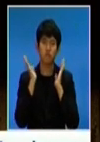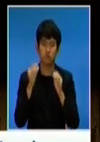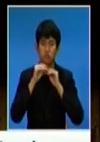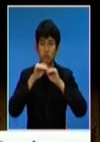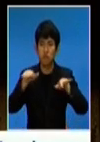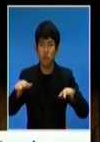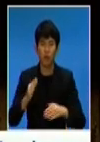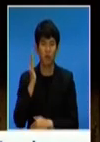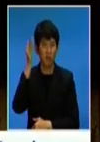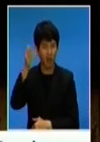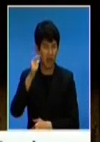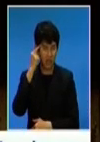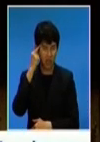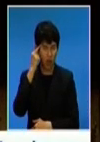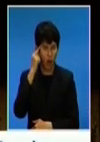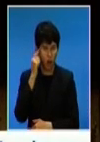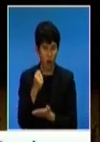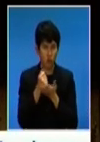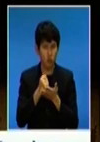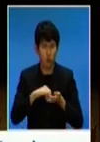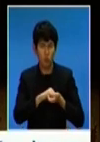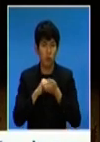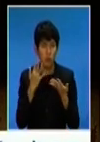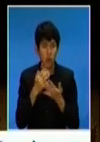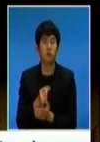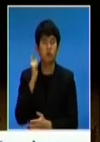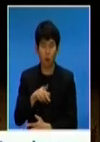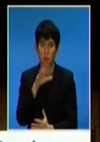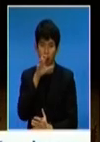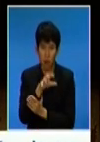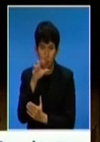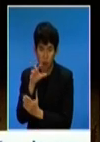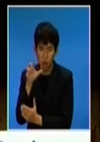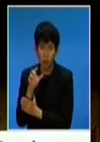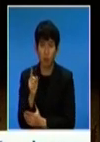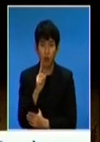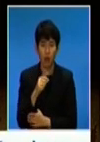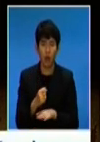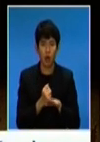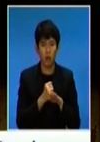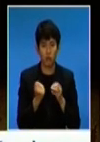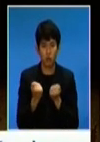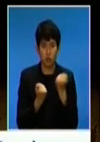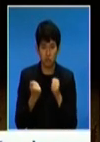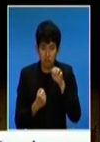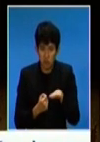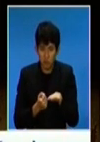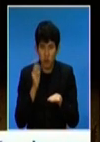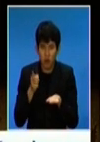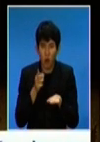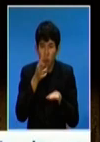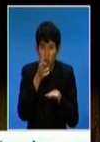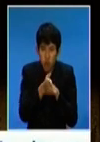ต่อไปต้องบังคับให้รถทุกคันติดกล้องแต่ว่าจะมีต